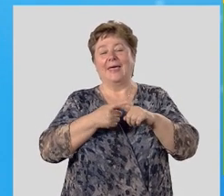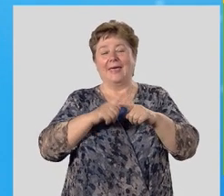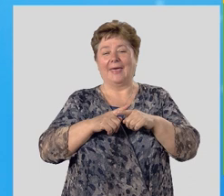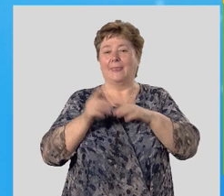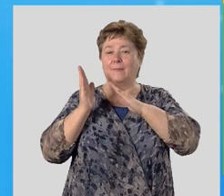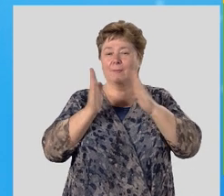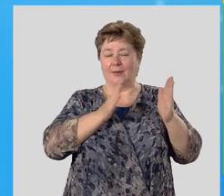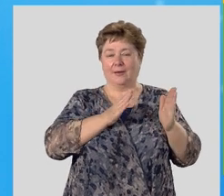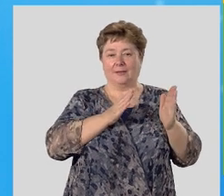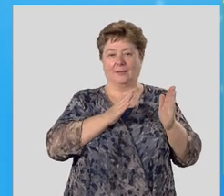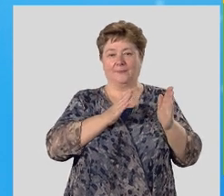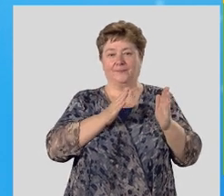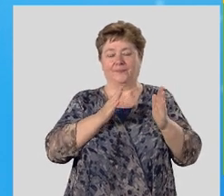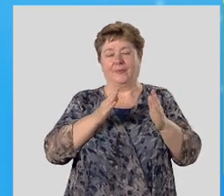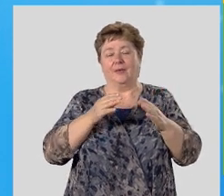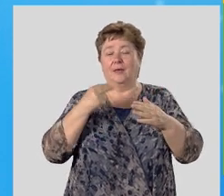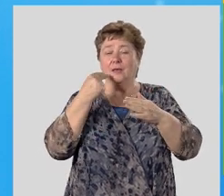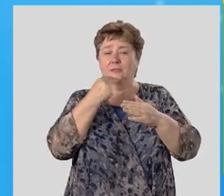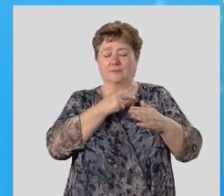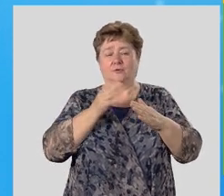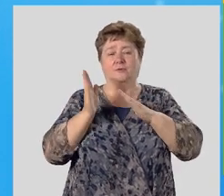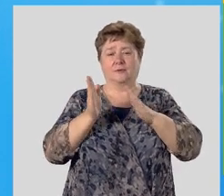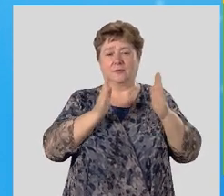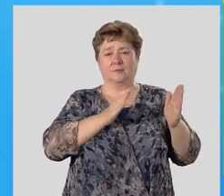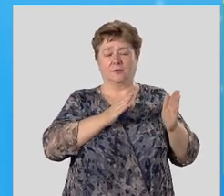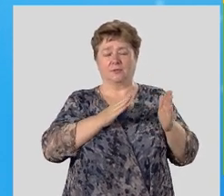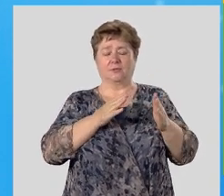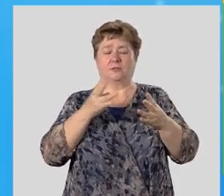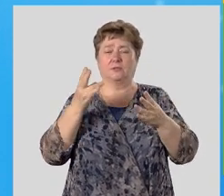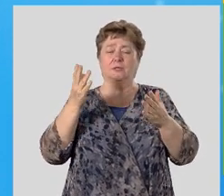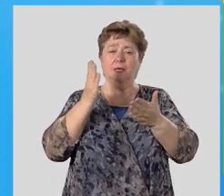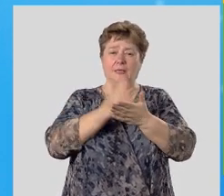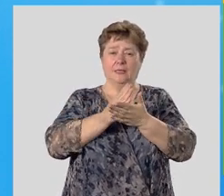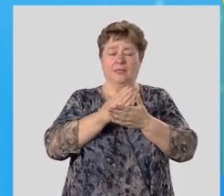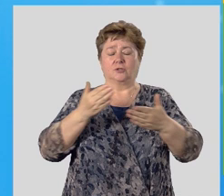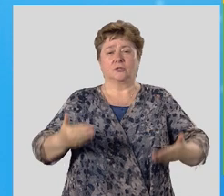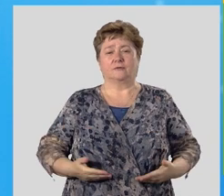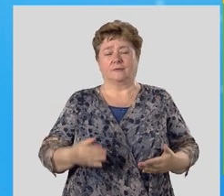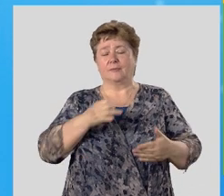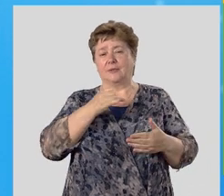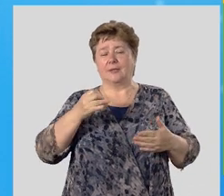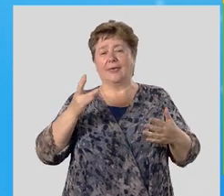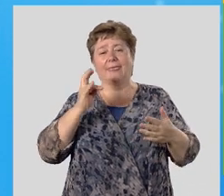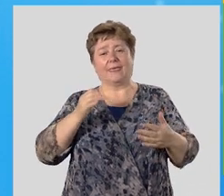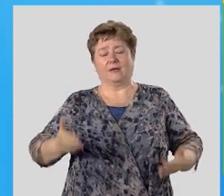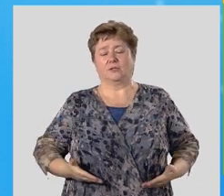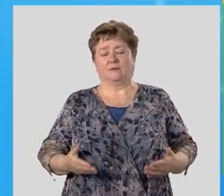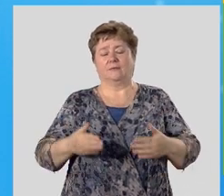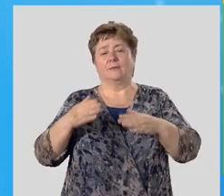это ритмичность. Свойство ритмичности присуще живым и неживым телам